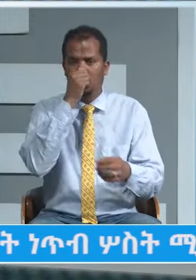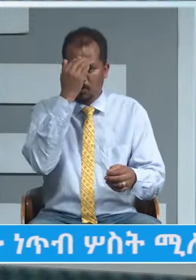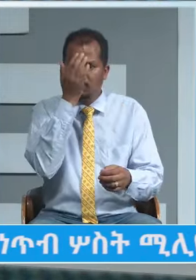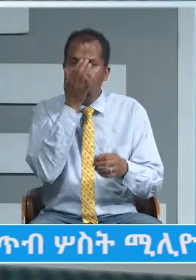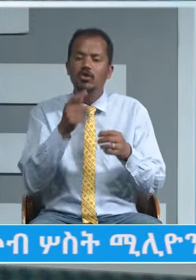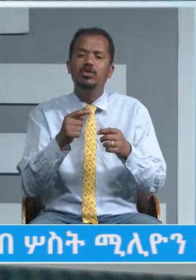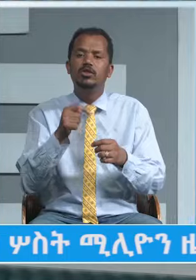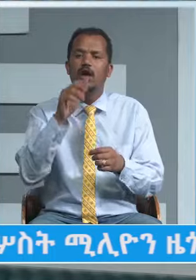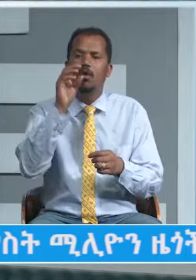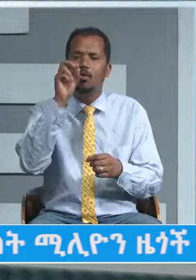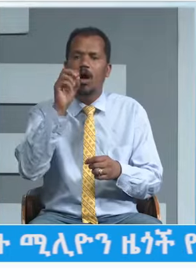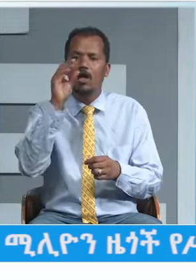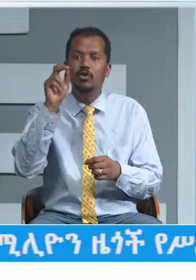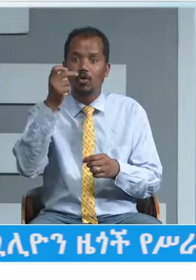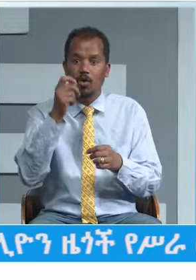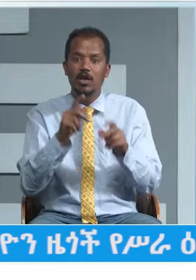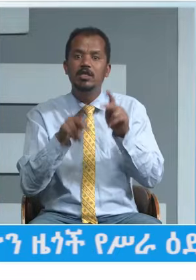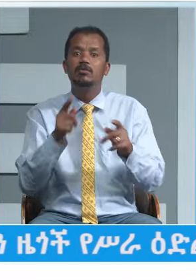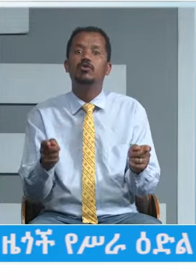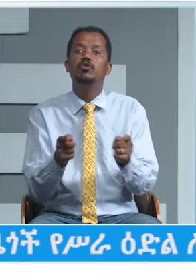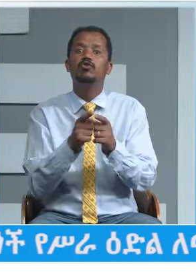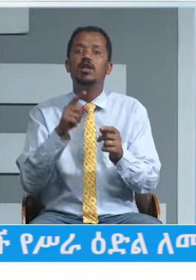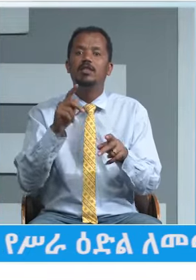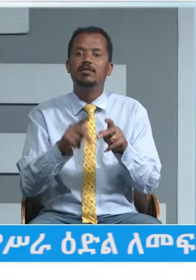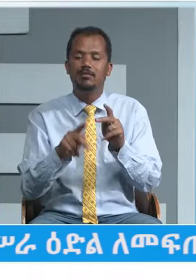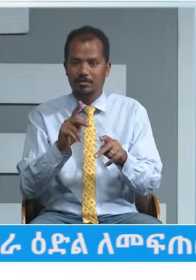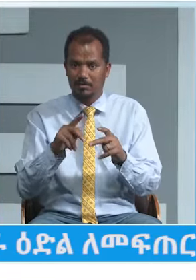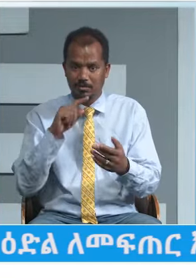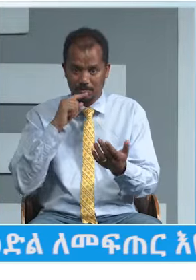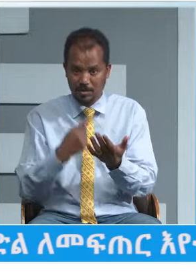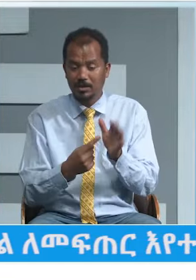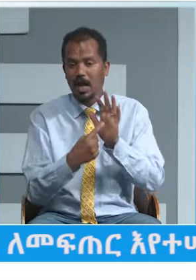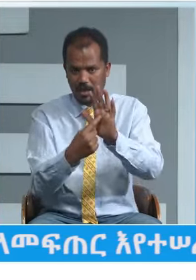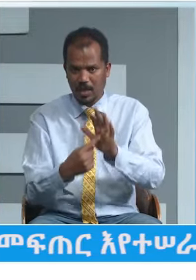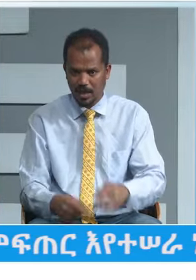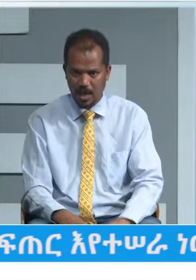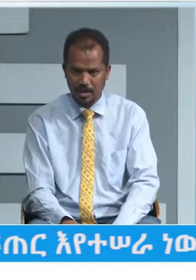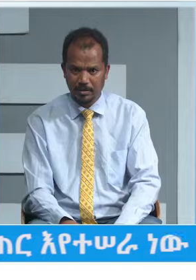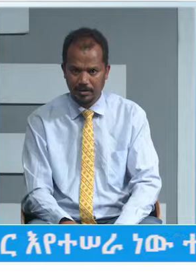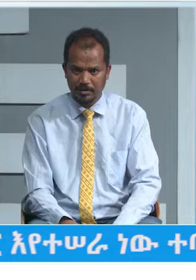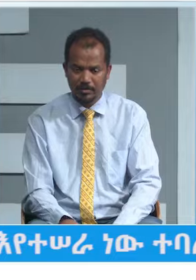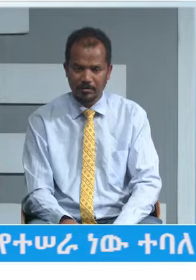እንዲሰጥበት የኢትዮጵያ ኦርቶዶክስ ተዋሕዶ ቤተክርስቲያን የሕዝብ ግንኙነት መምሪያ መረጃ ያሳያል።